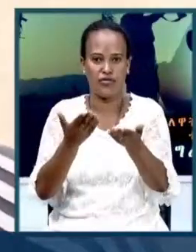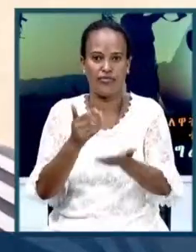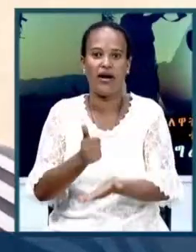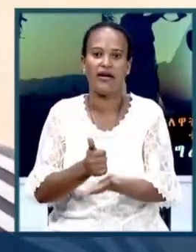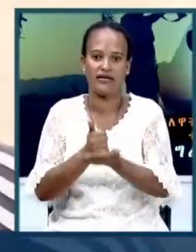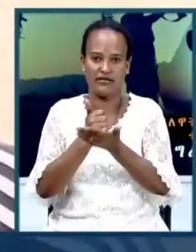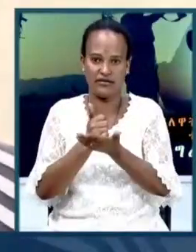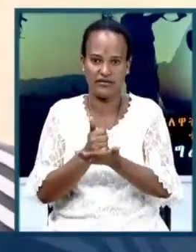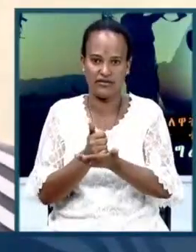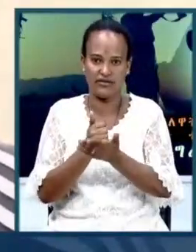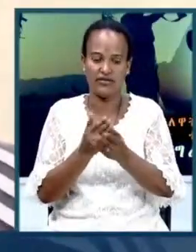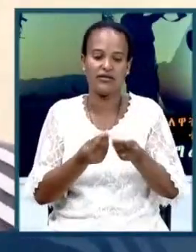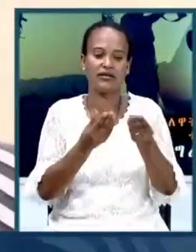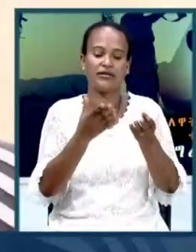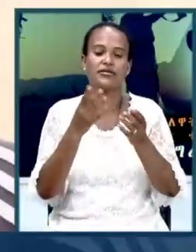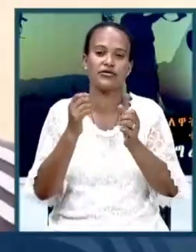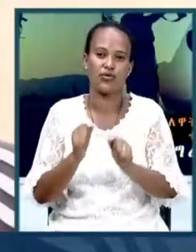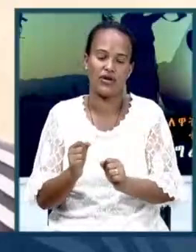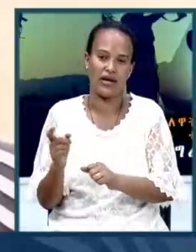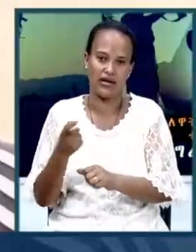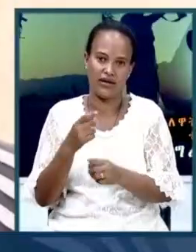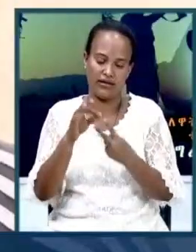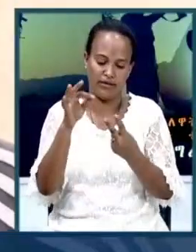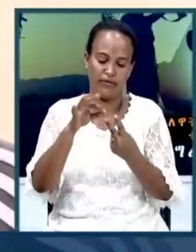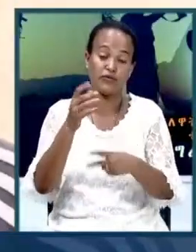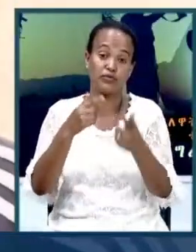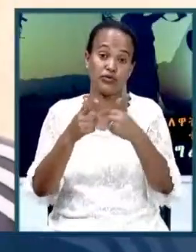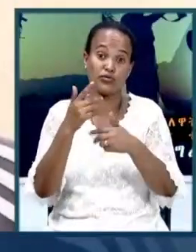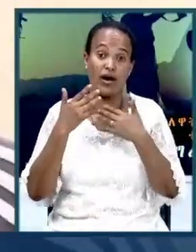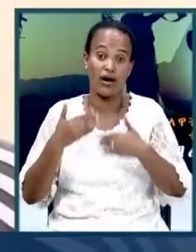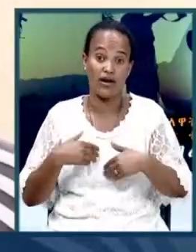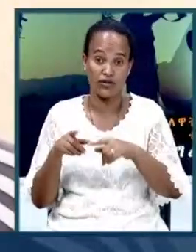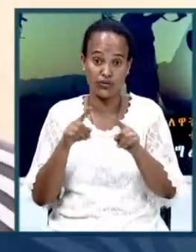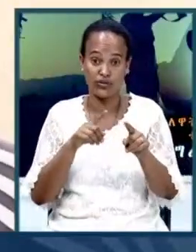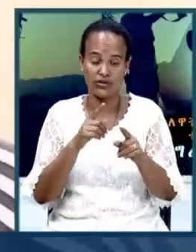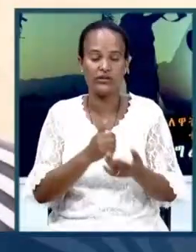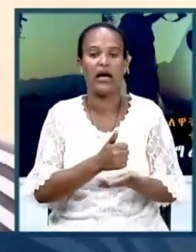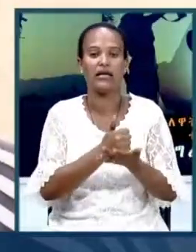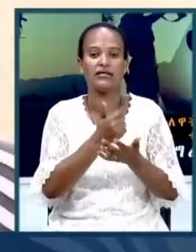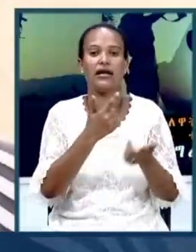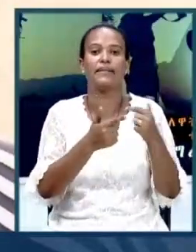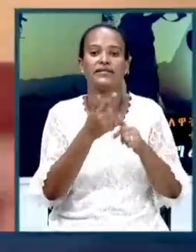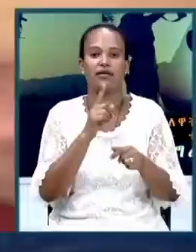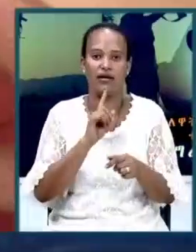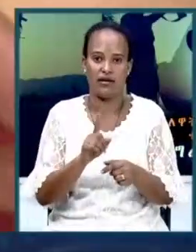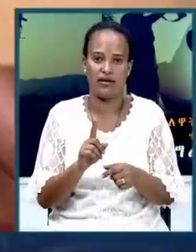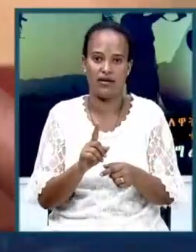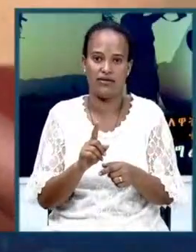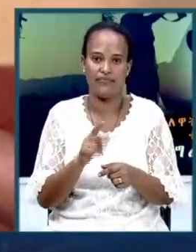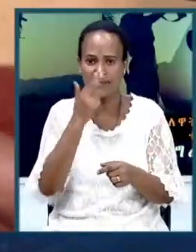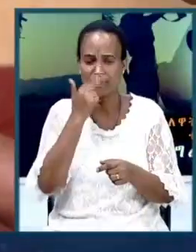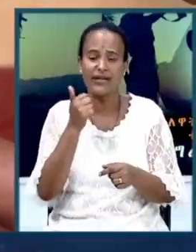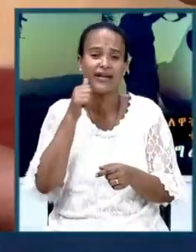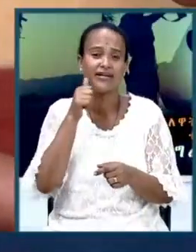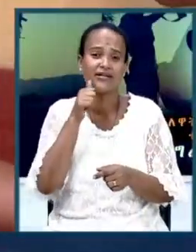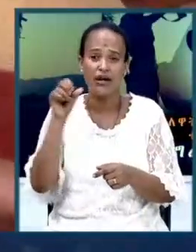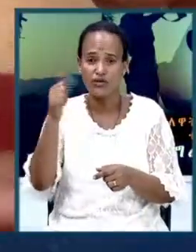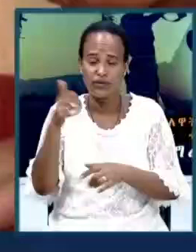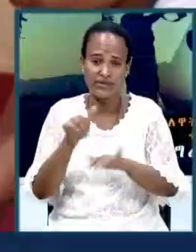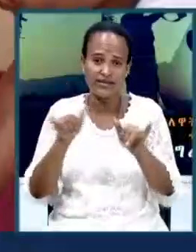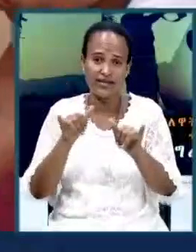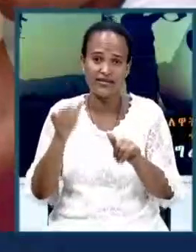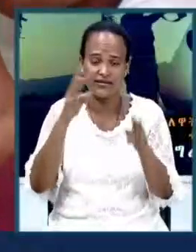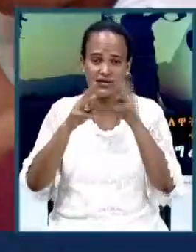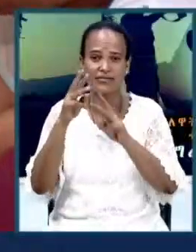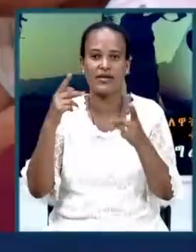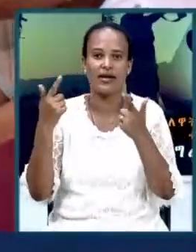ሓገዝ ክንህብ ስለ ዝኮና ኢልና ያው ተመልሚሎም ዝመፁ ኣካላት እውን ንሓገዘና ኢና መፂና ማለት እዩ ኣብ ሰገን ኤደንን ካልኦት ተመሳሳሊ